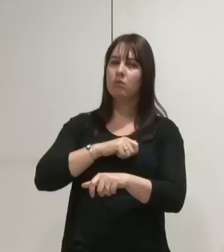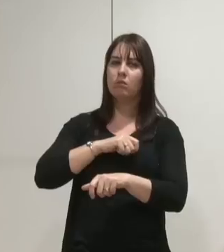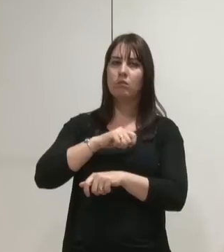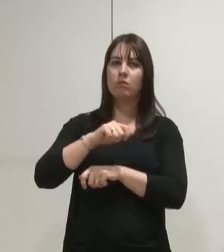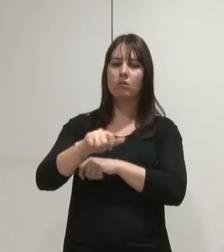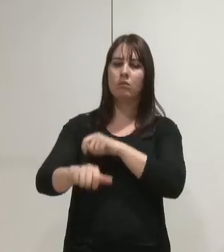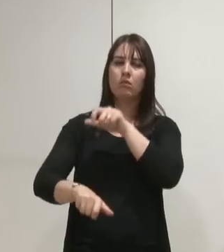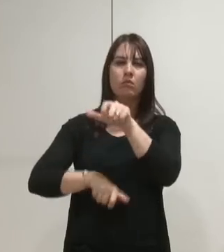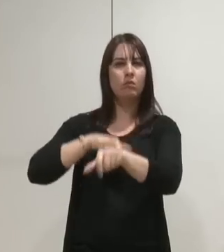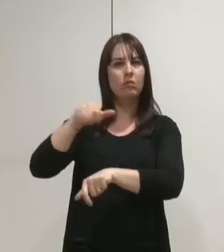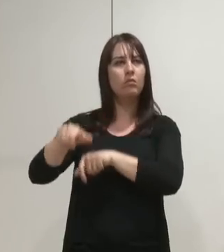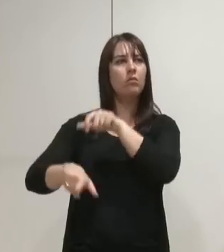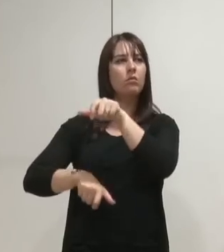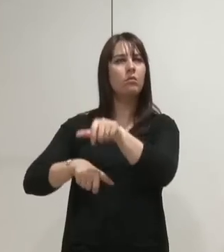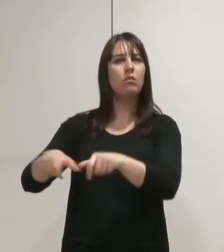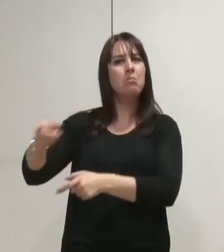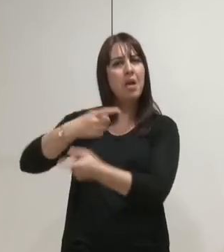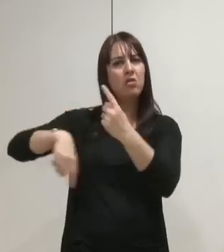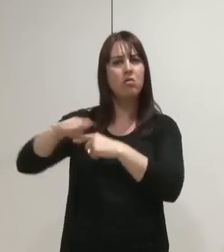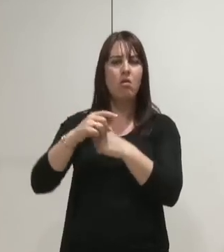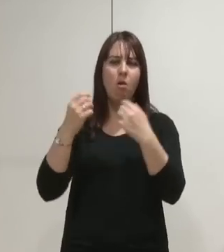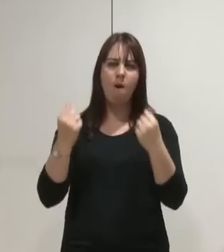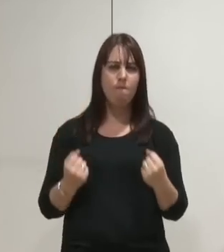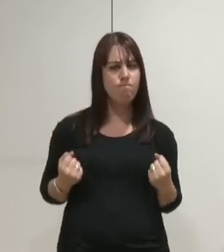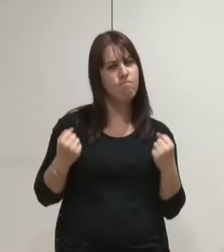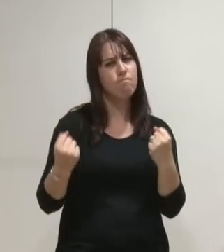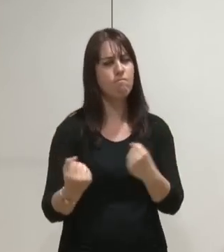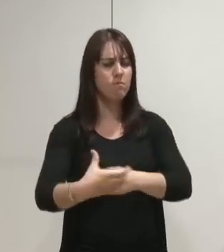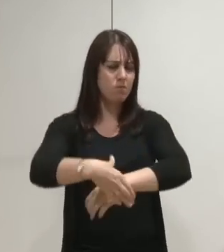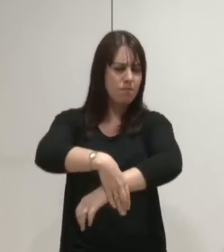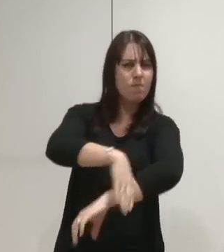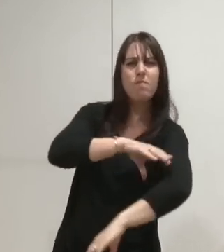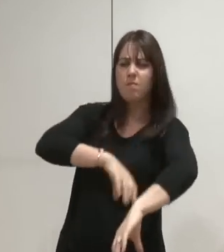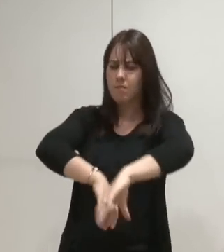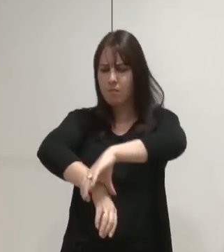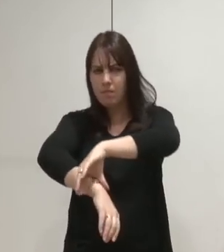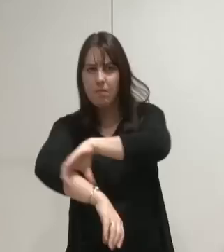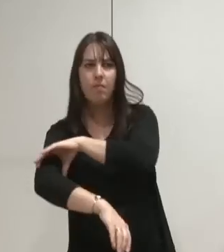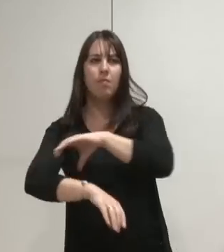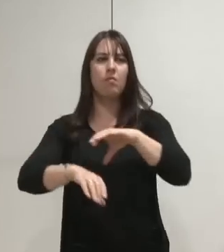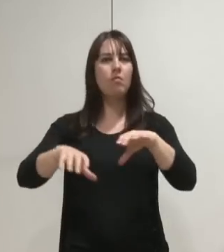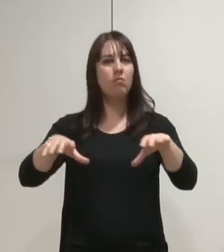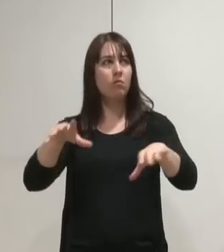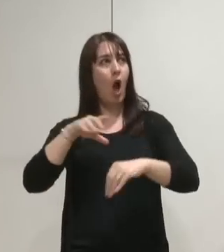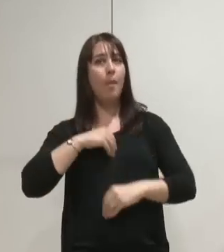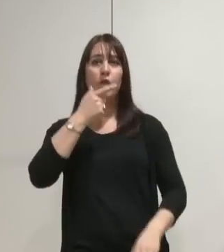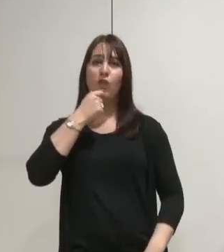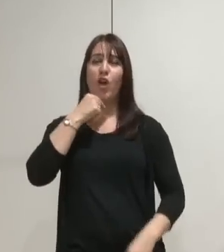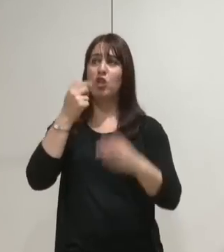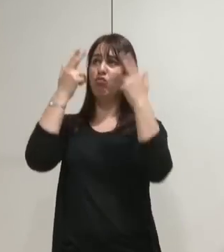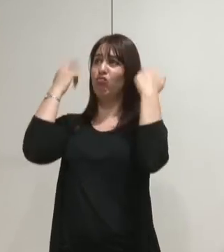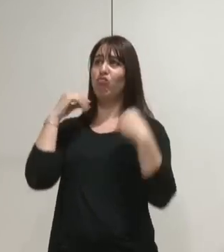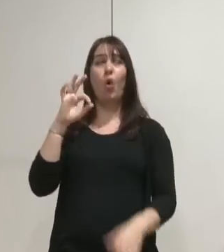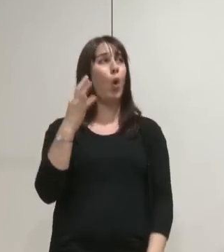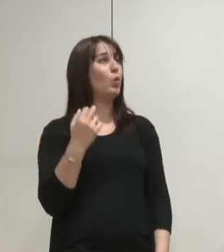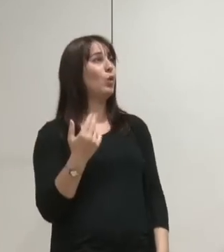devait prendre les choses à bras le corps accepter aussi facilement alors